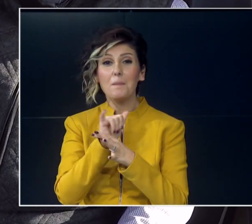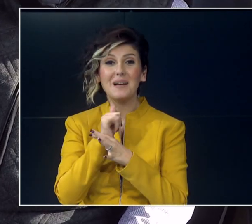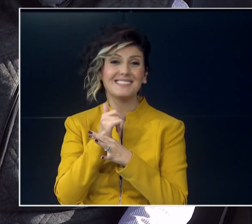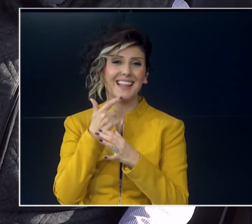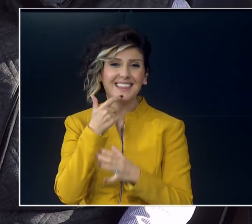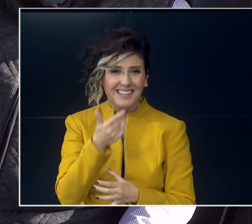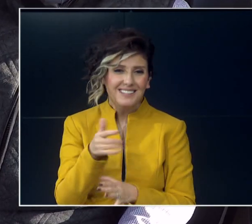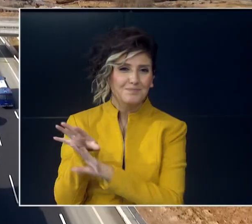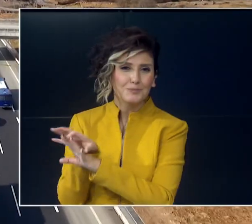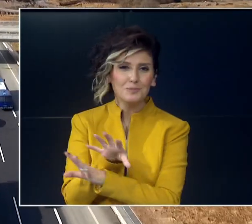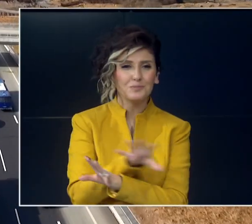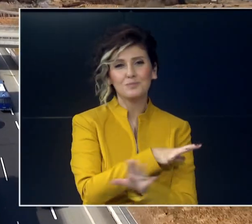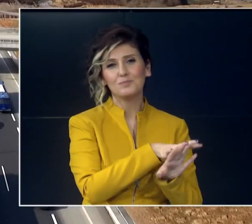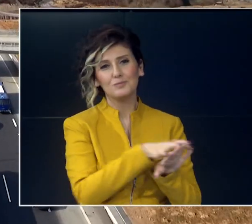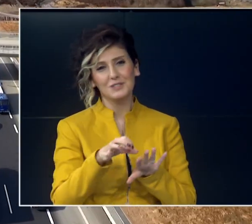derler ya. Evet.